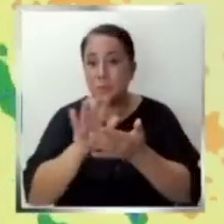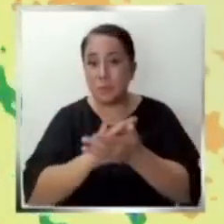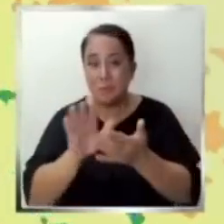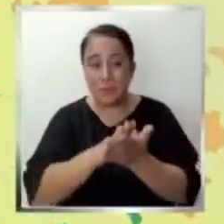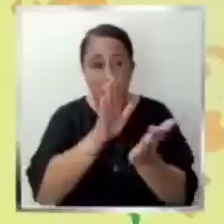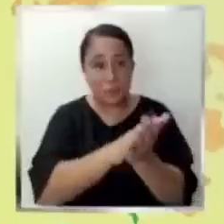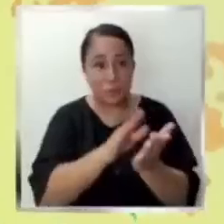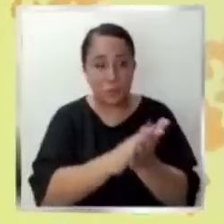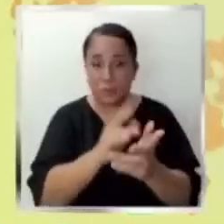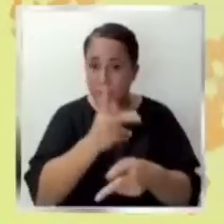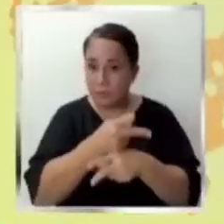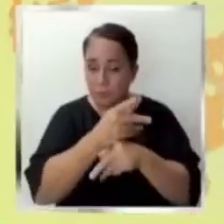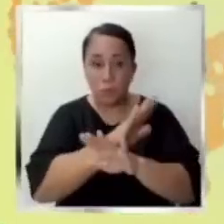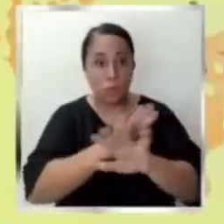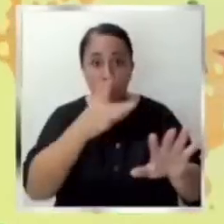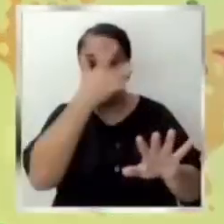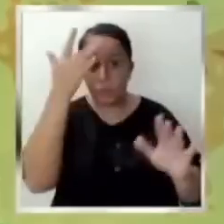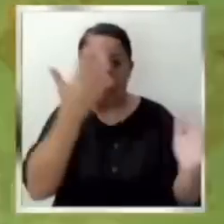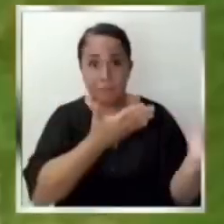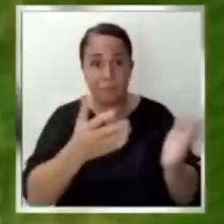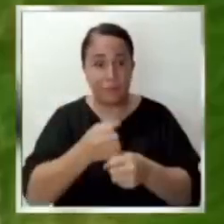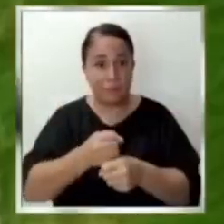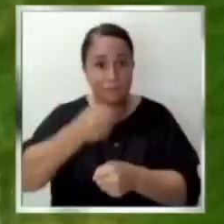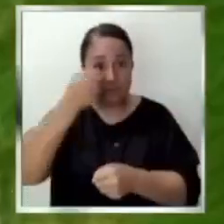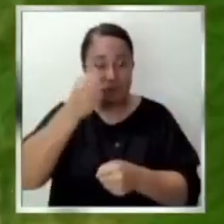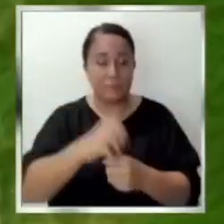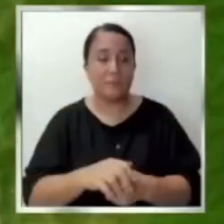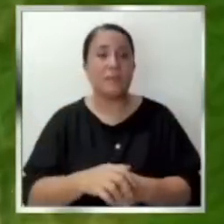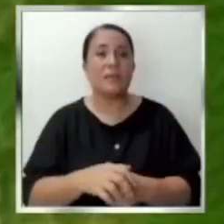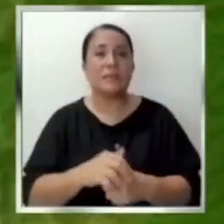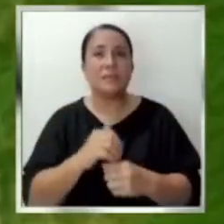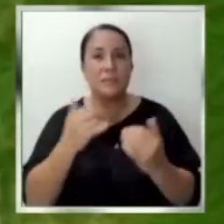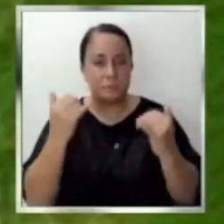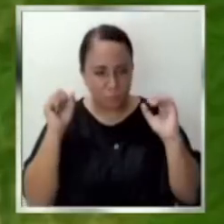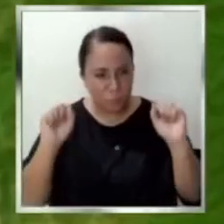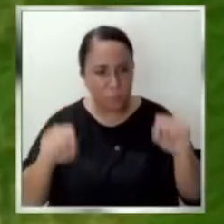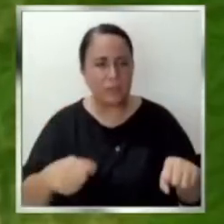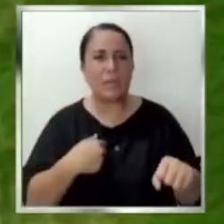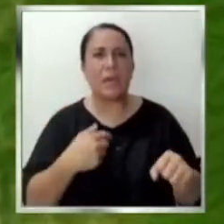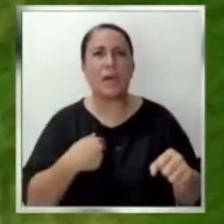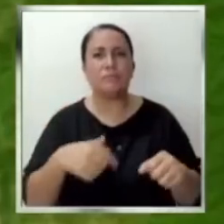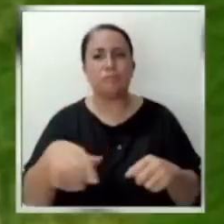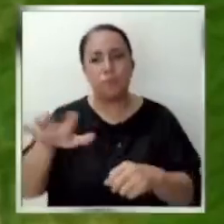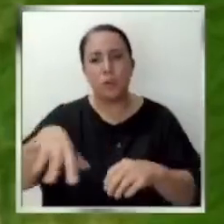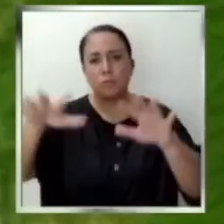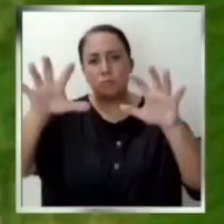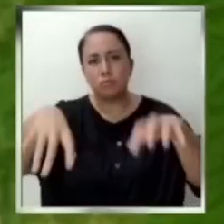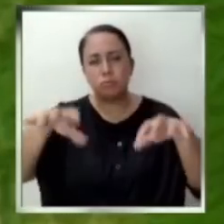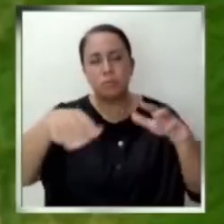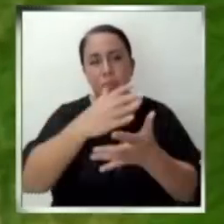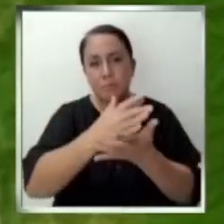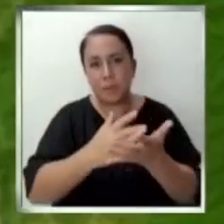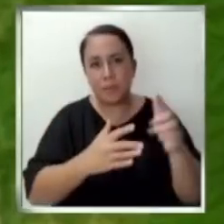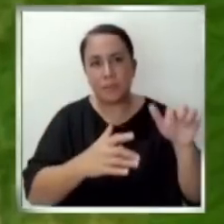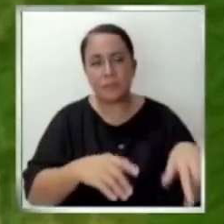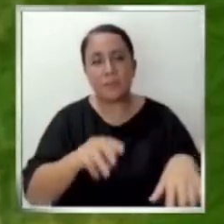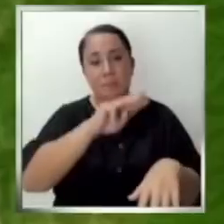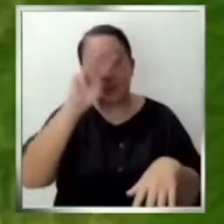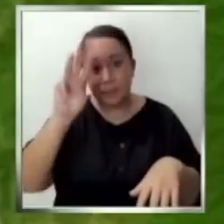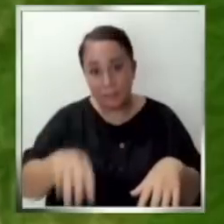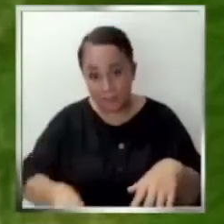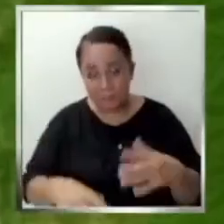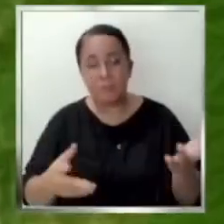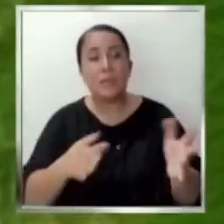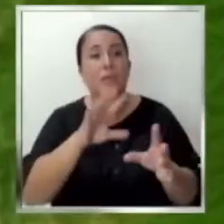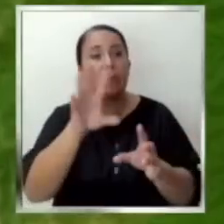huwag kalimutang magdala ng payong. Hindi rin inaalis ang posibilidad ng localized thunderstorm sa ilang lugar sa Metro Manila, kabilang